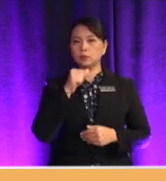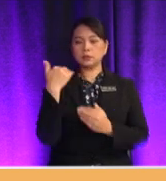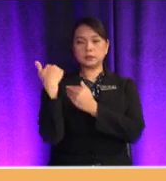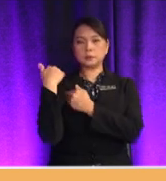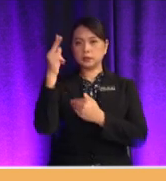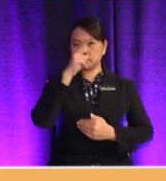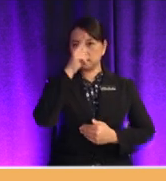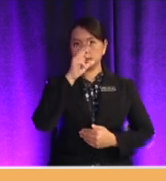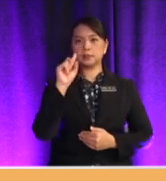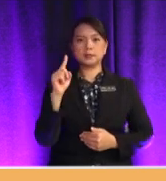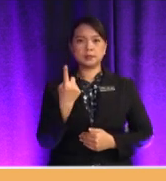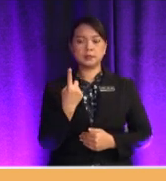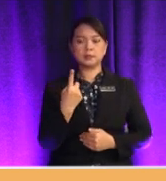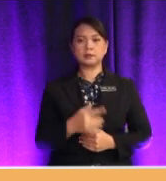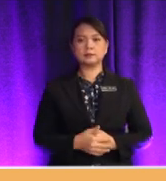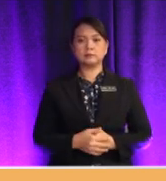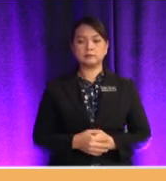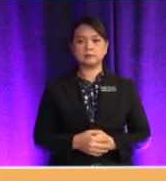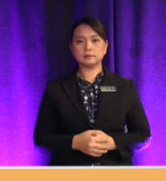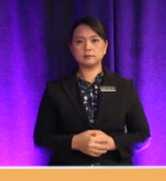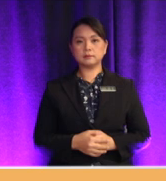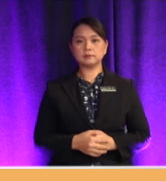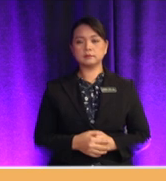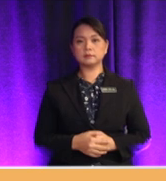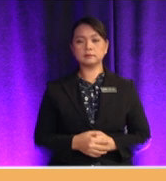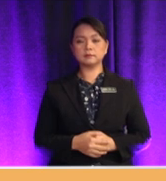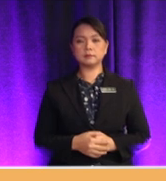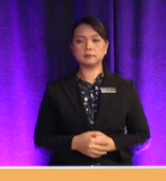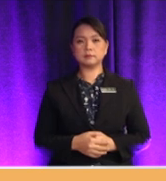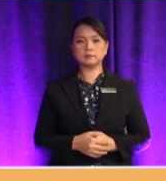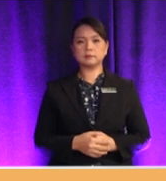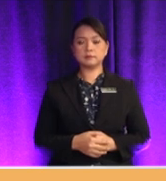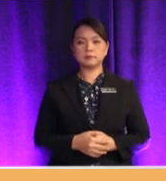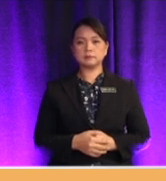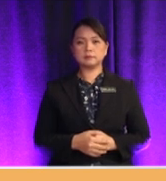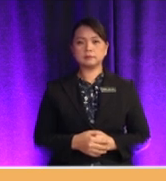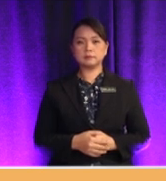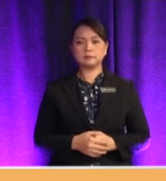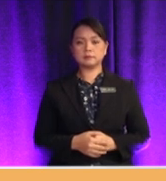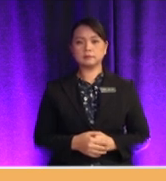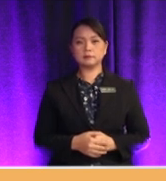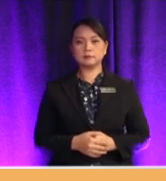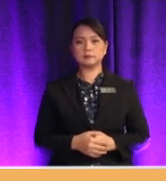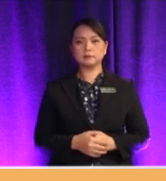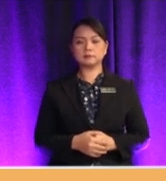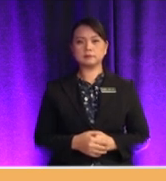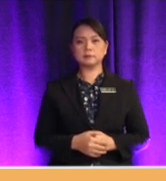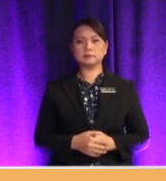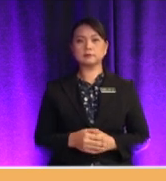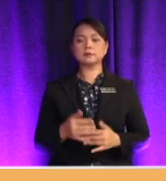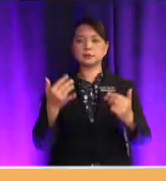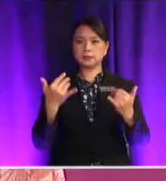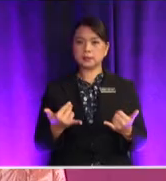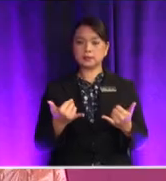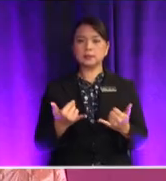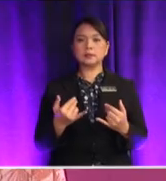untuk mengekalkan. Tapi ini adalah tanggungjawab kita bersama secara individunya, kita perlu ada rasa banggalah. Kalau